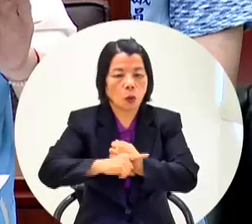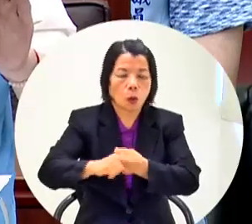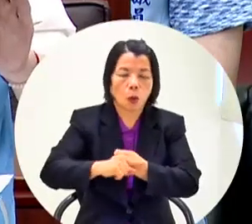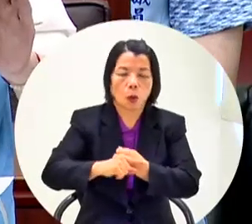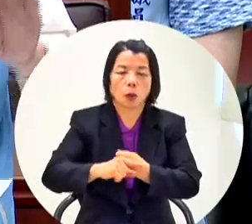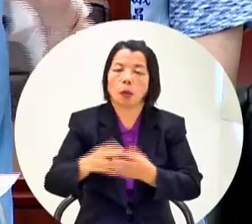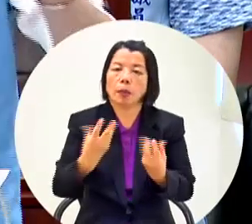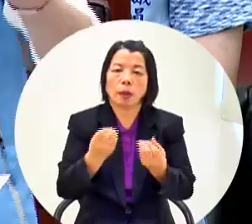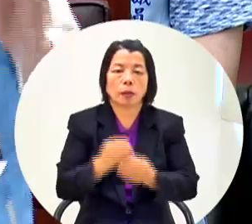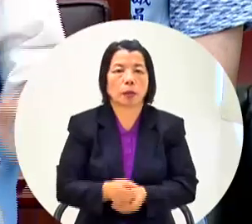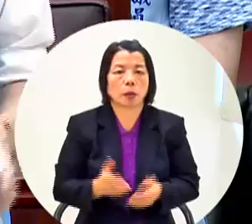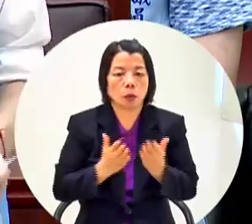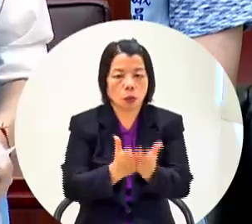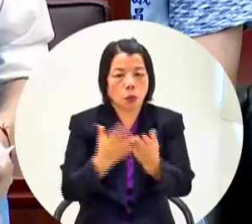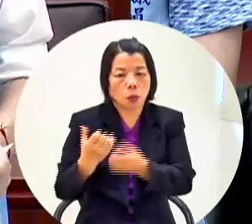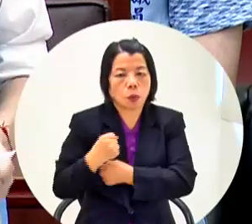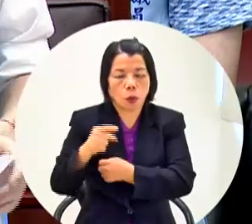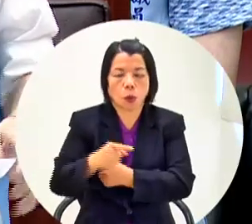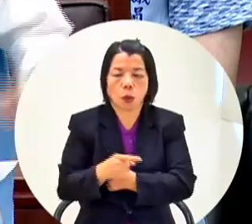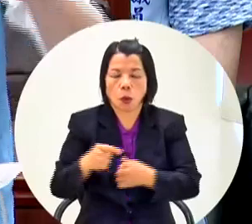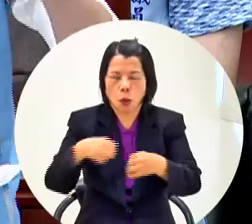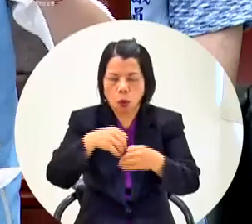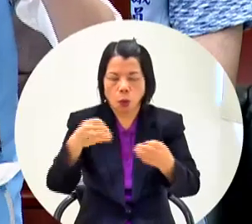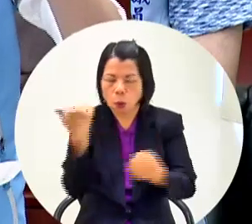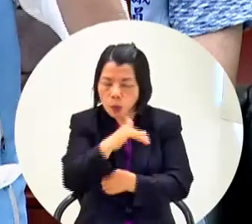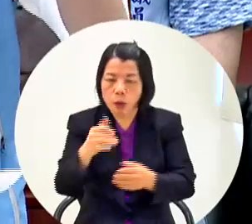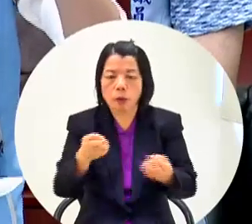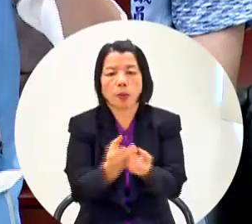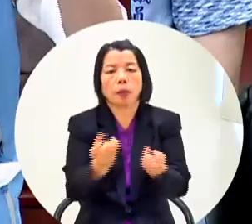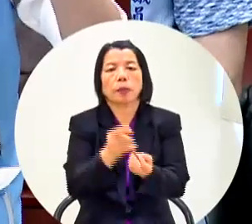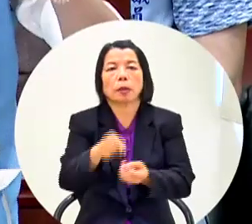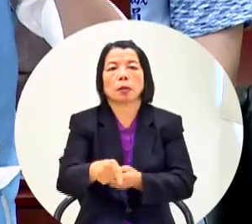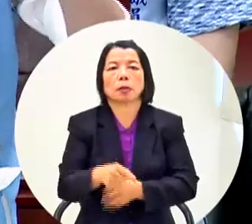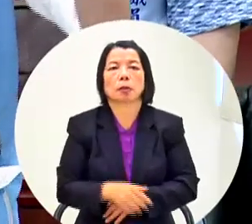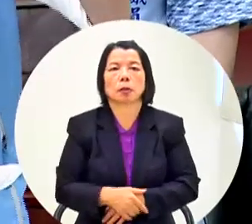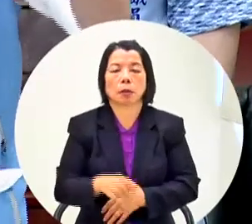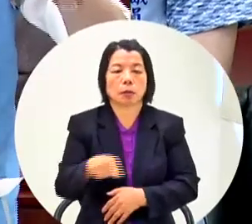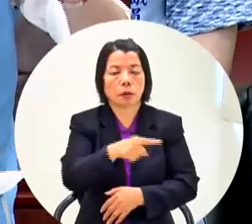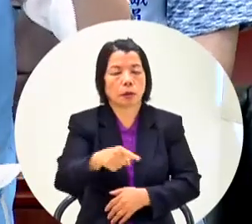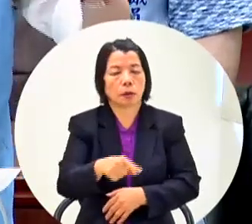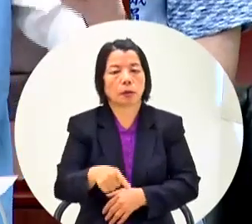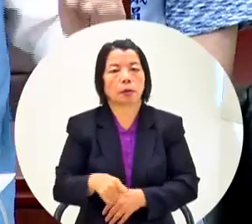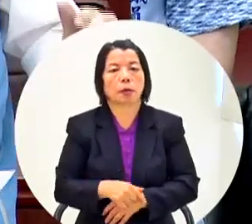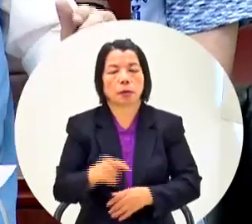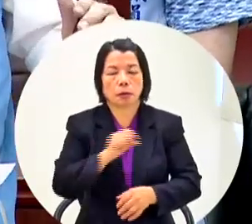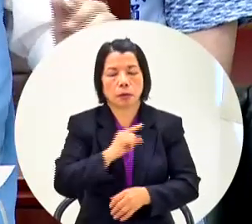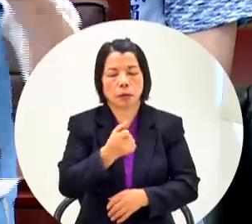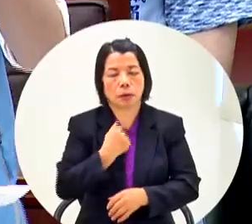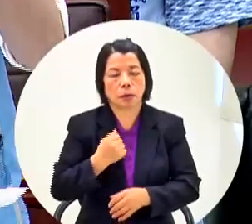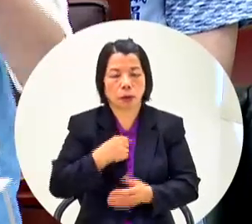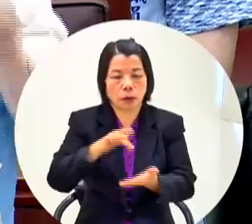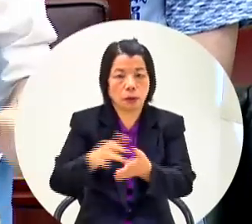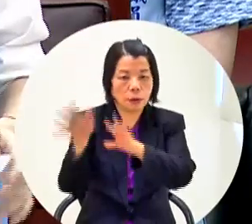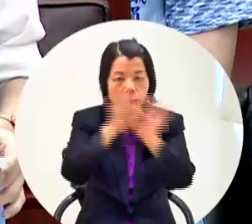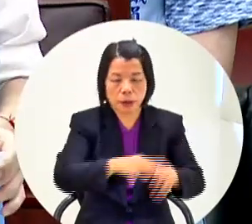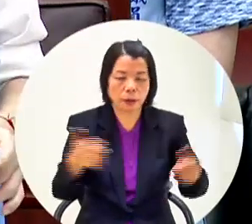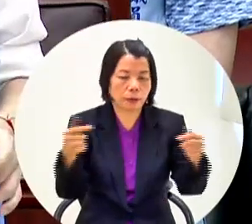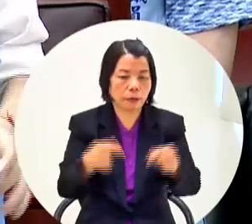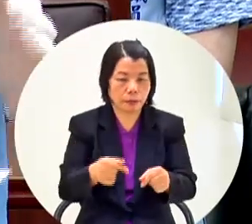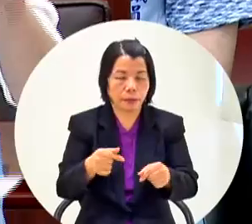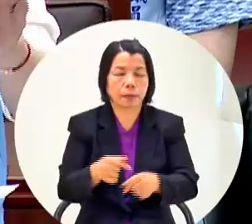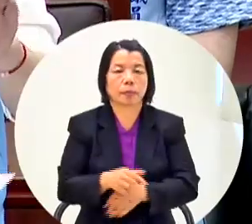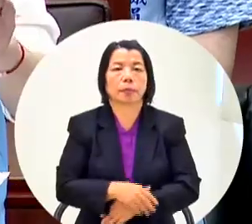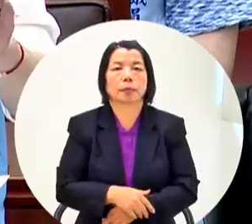舰队这个突然插进来的话，事实上大家已经都感觉到这个疫情完全趋缓了，这是一个思考